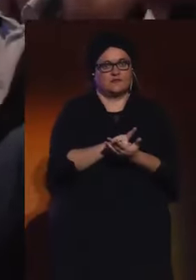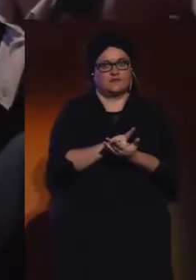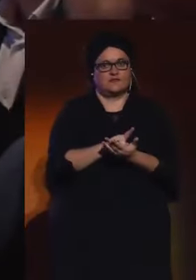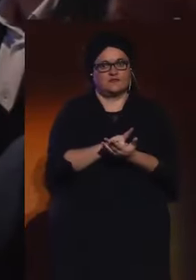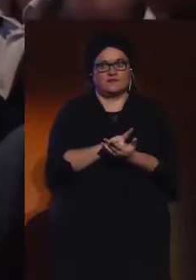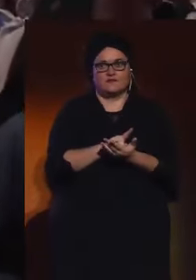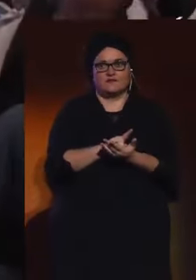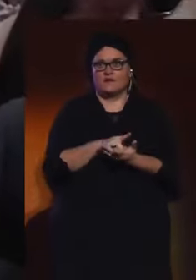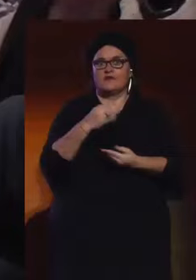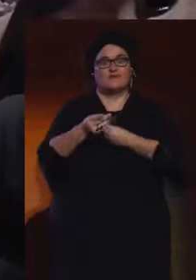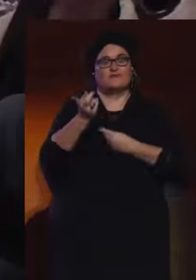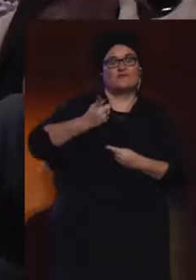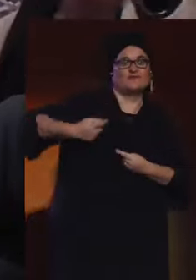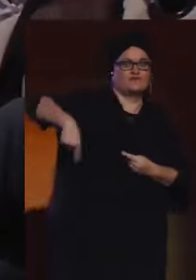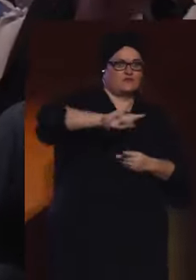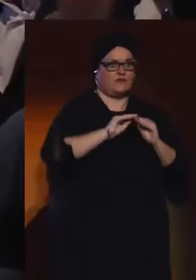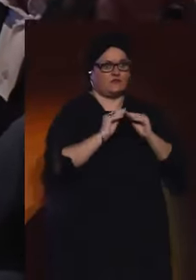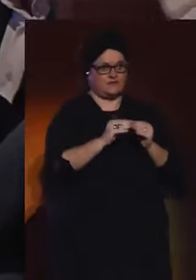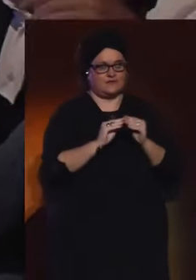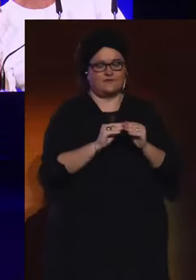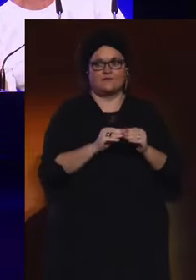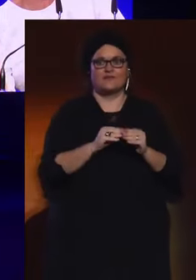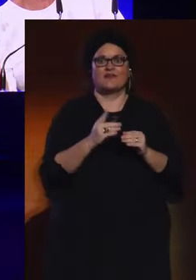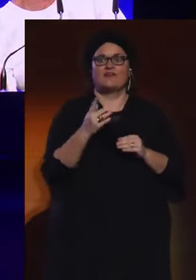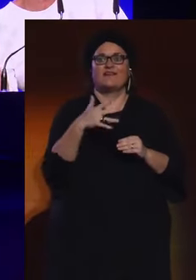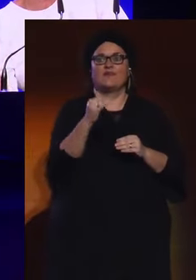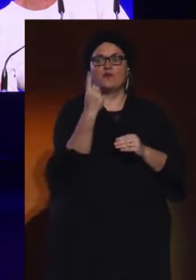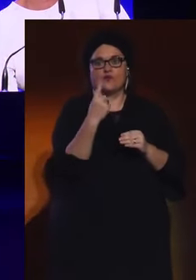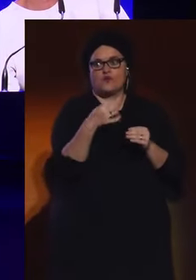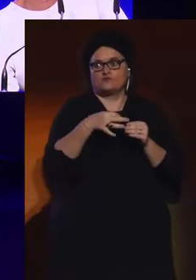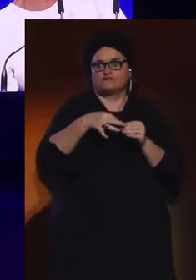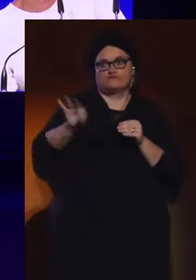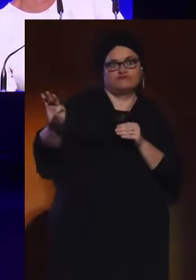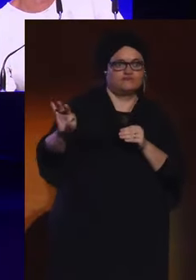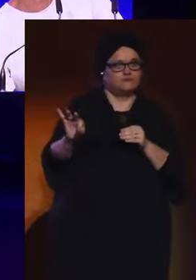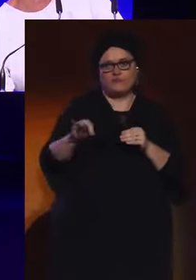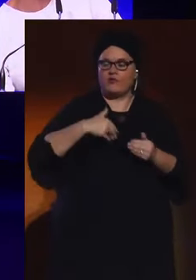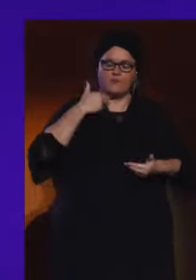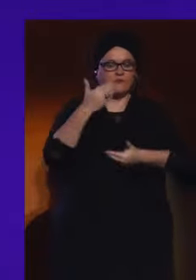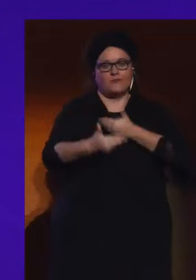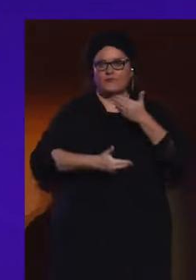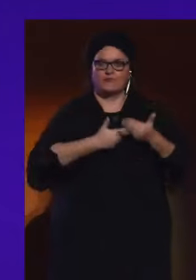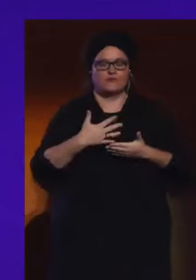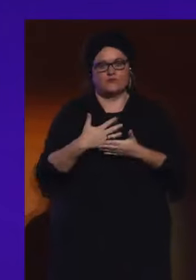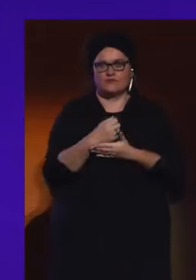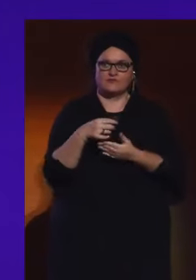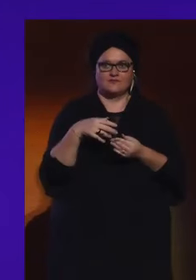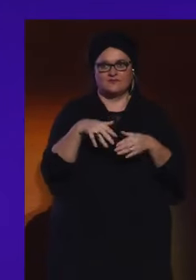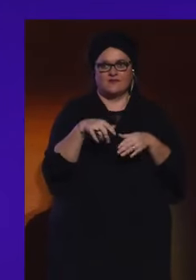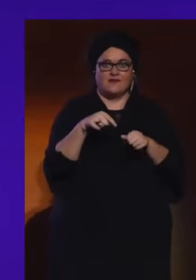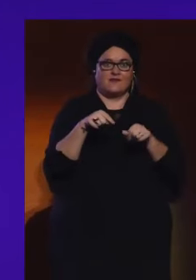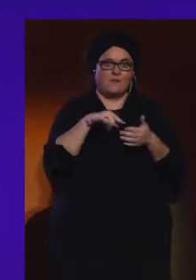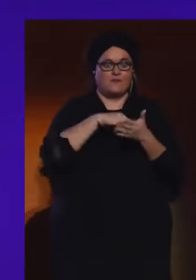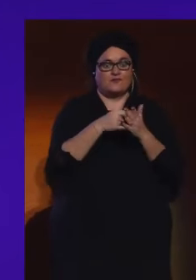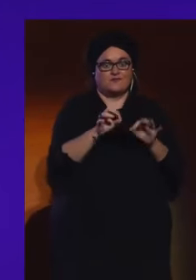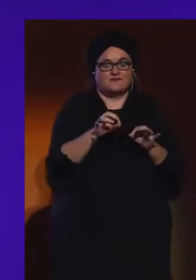Egin genuen gu guztiok. Inorez dagoelako sobran era honetako prozesu batean, inorez dagoelako sobran era